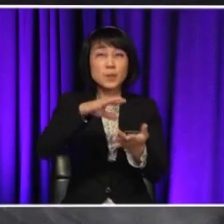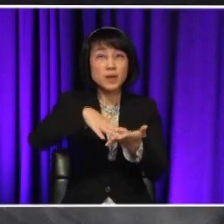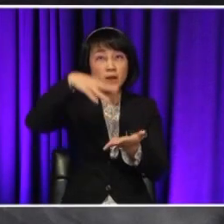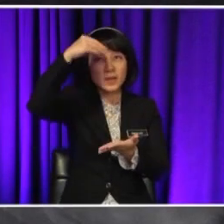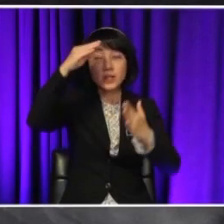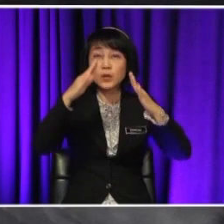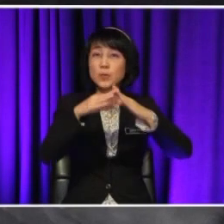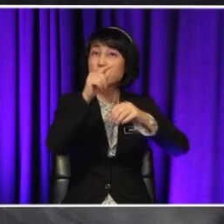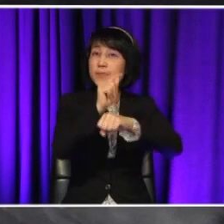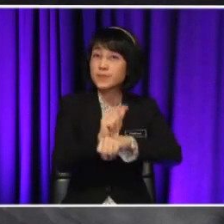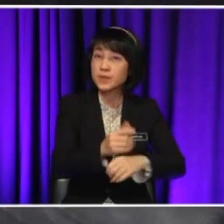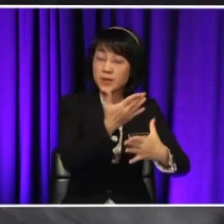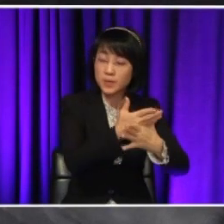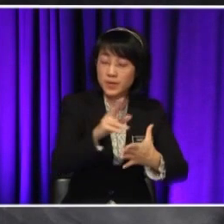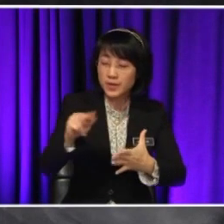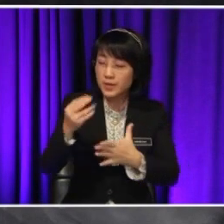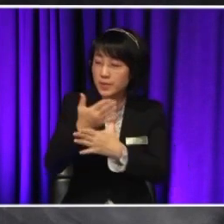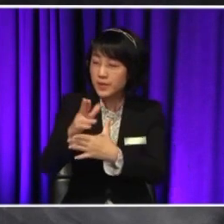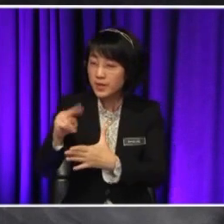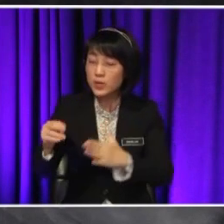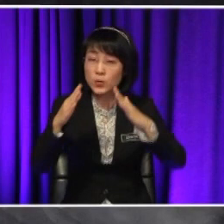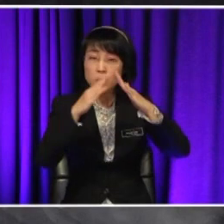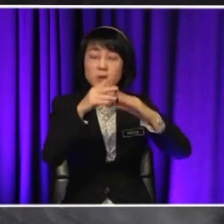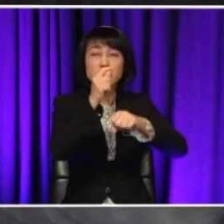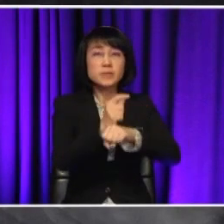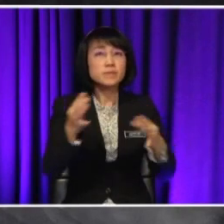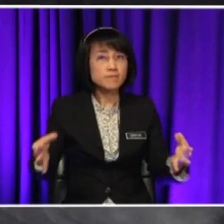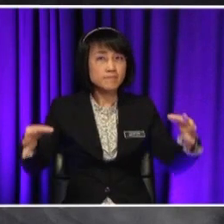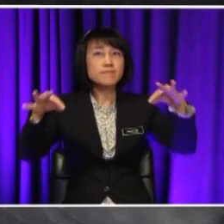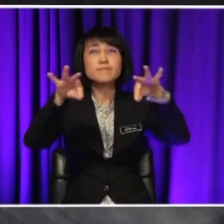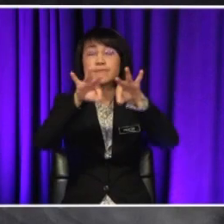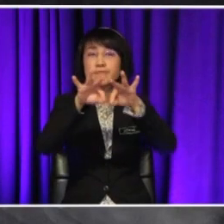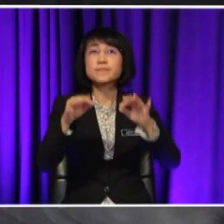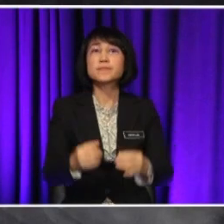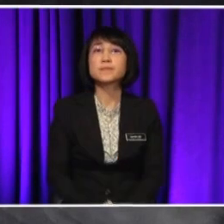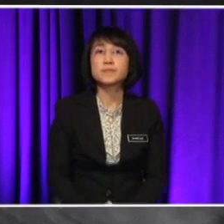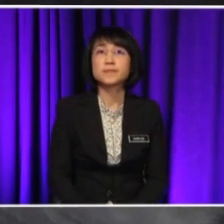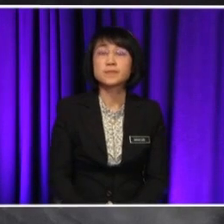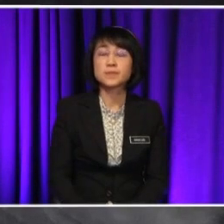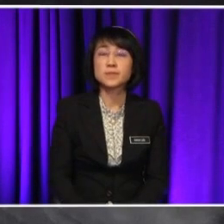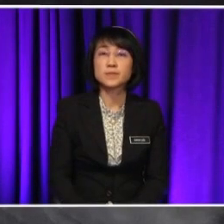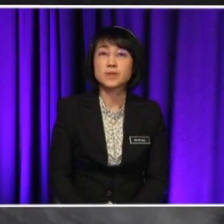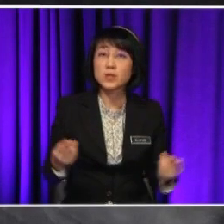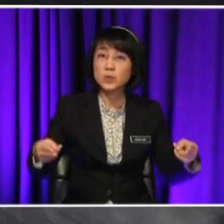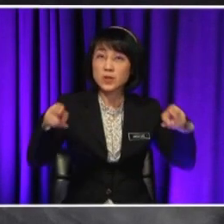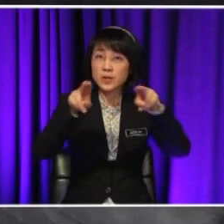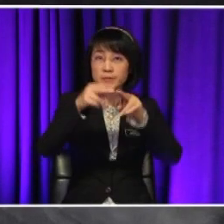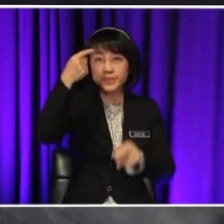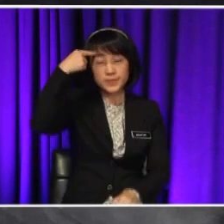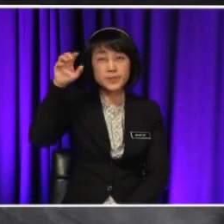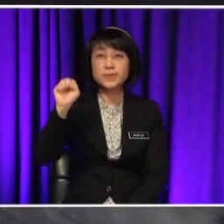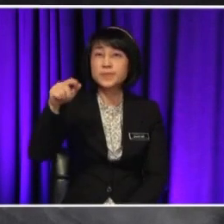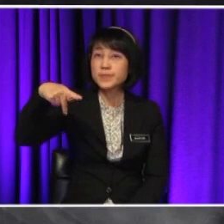pada rumah tradisional ini sangat penting untuk kita pelajari. Terutamanya untuk SPM. Okey, sangat penting untuk kita